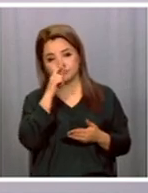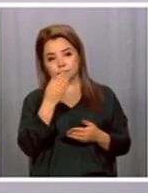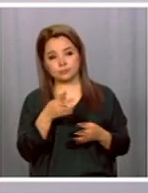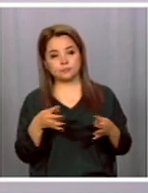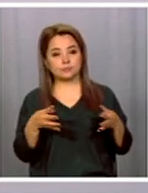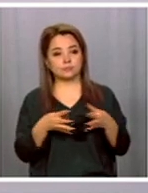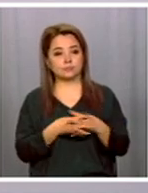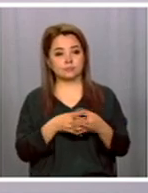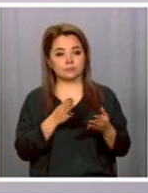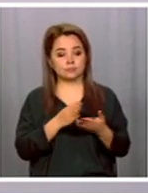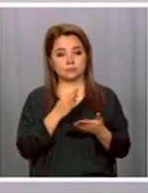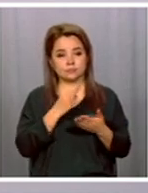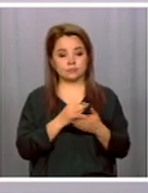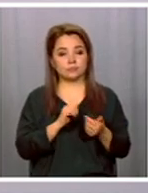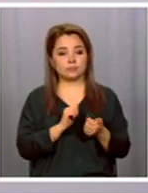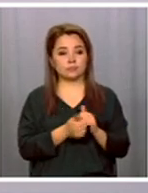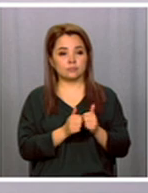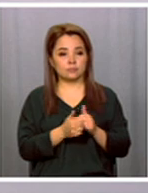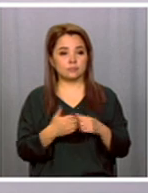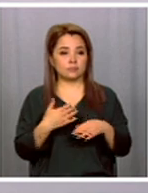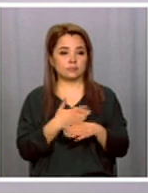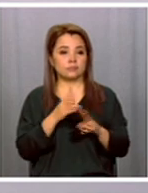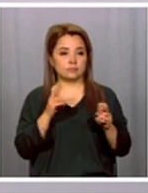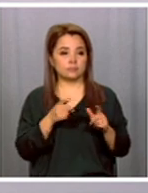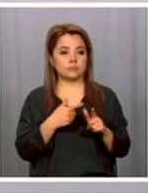әрекеттескен кезде алмасу реакциялары жүреді.